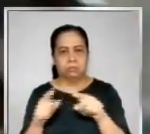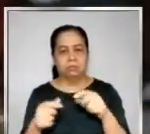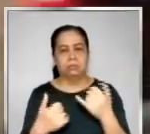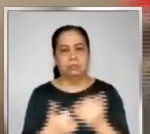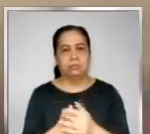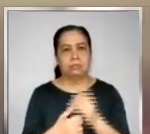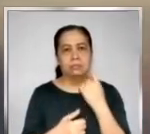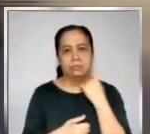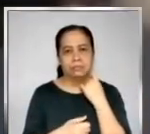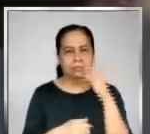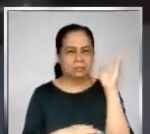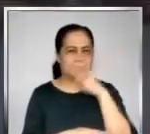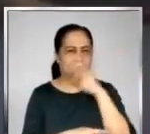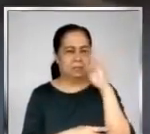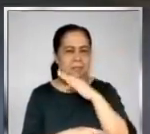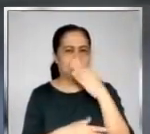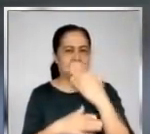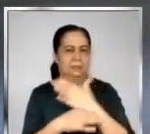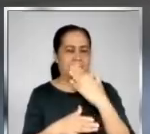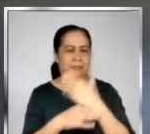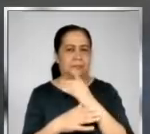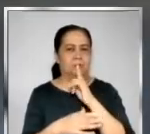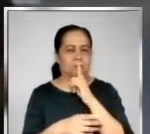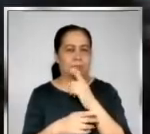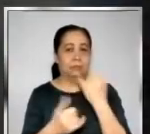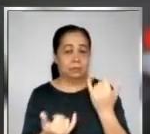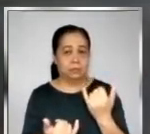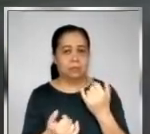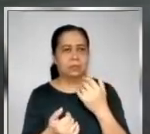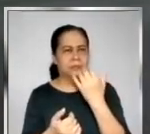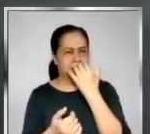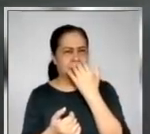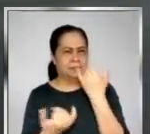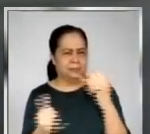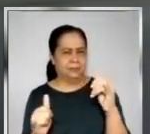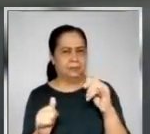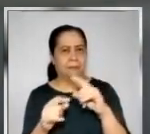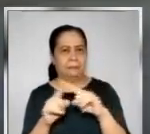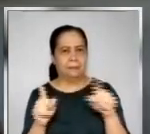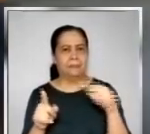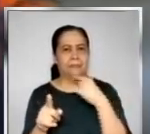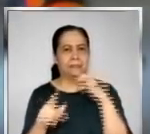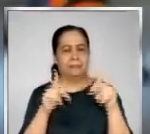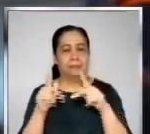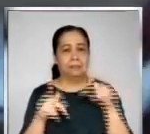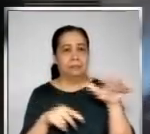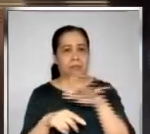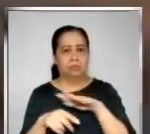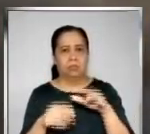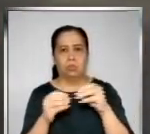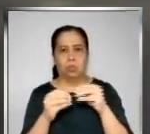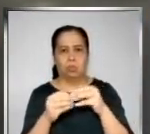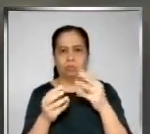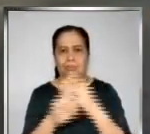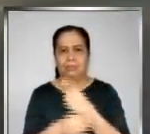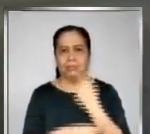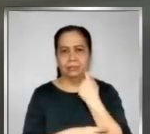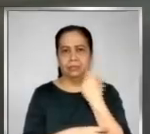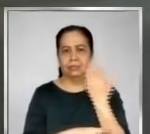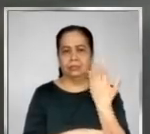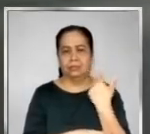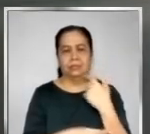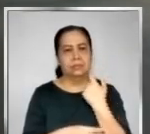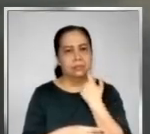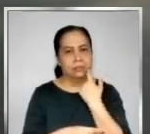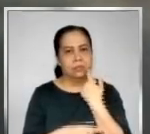na amoy ng amonya, talagang ngayon ay medyo naamoy pa rin natin yan. Pero ang sabi nga ng mga narito kanina ay hindi na kasi hindi nung mangyari yung